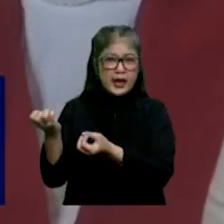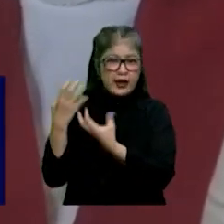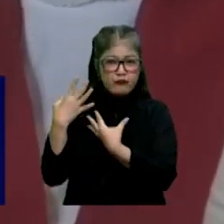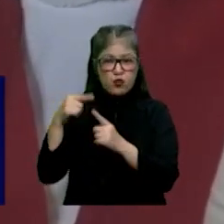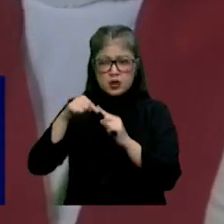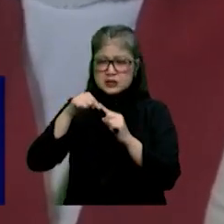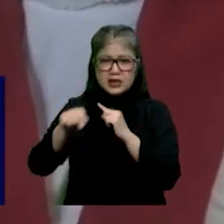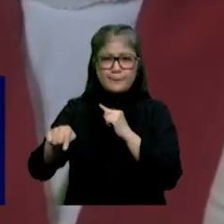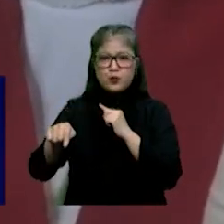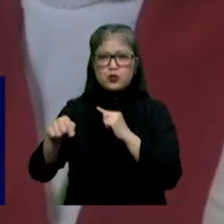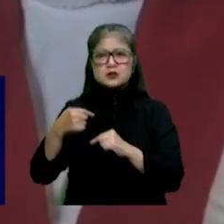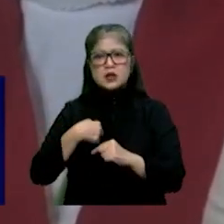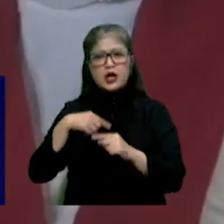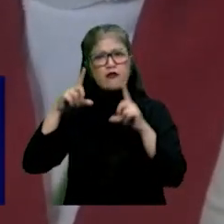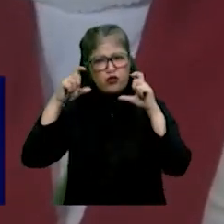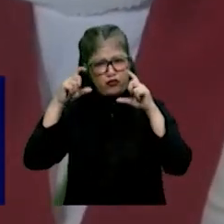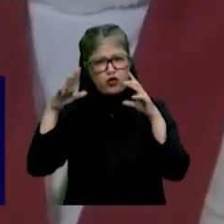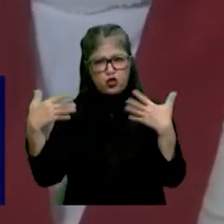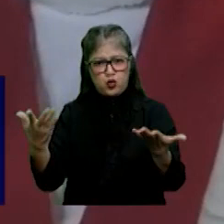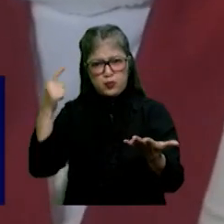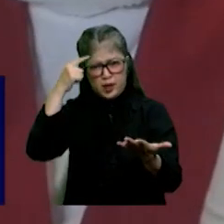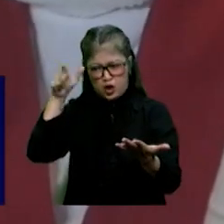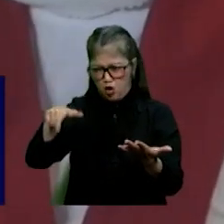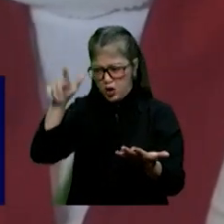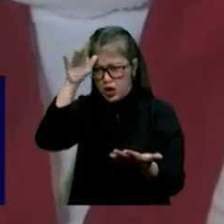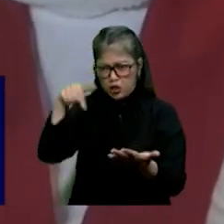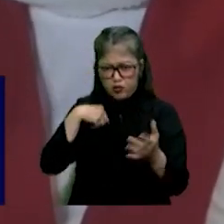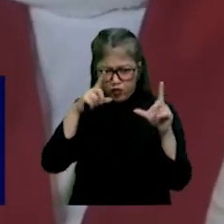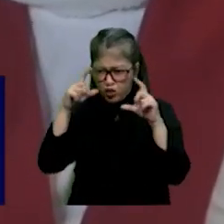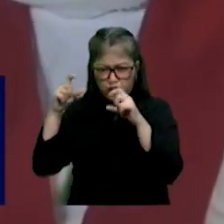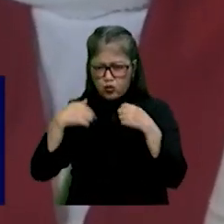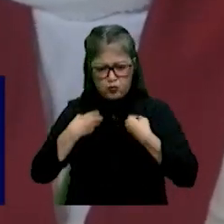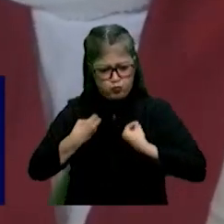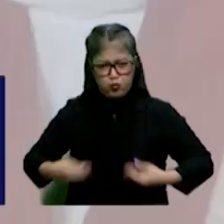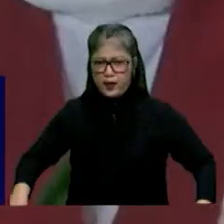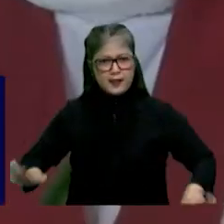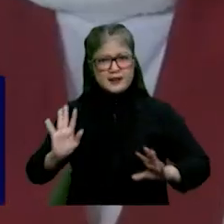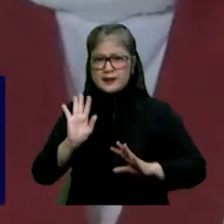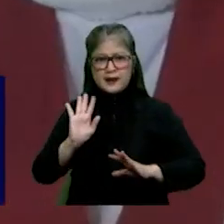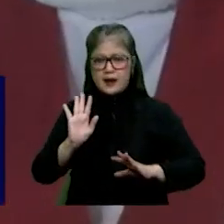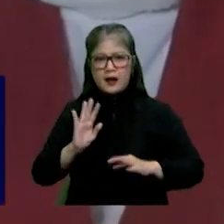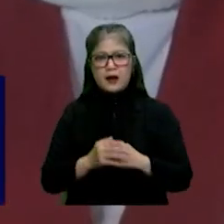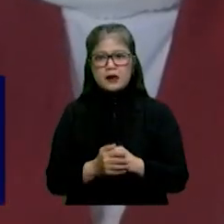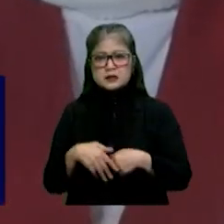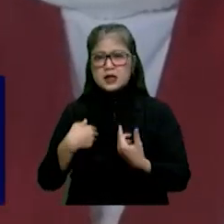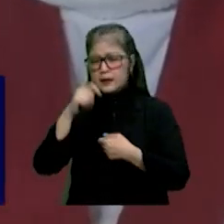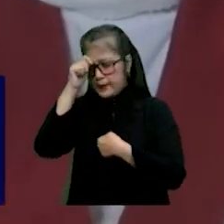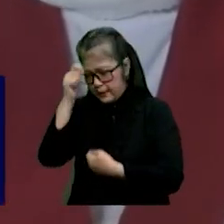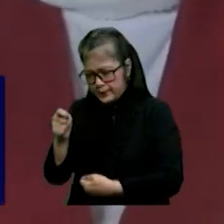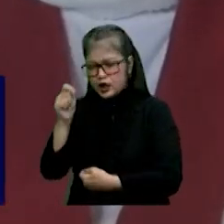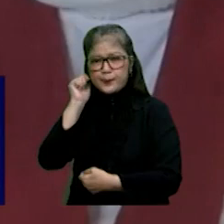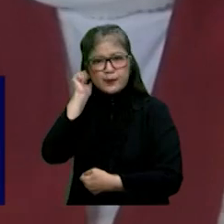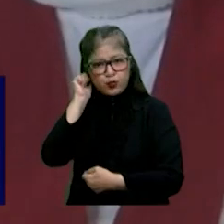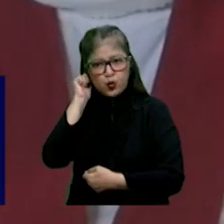saya seorang fotografer, dikira saya yang foto bugil gitu. Padahal saya sangat menghormati perempuan. Agenda seperti ini tidak ada